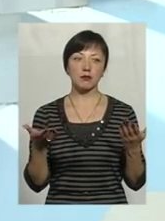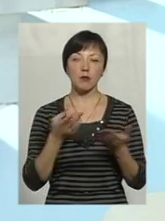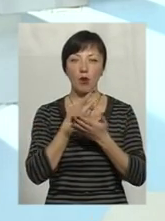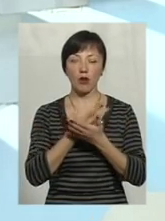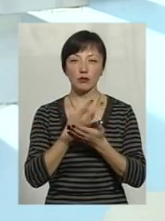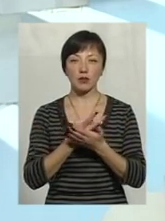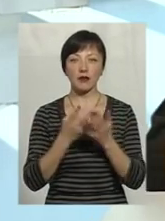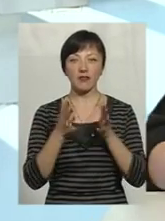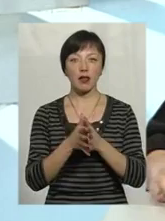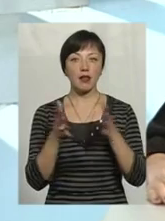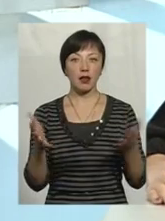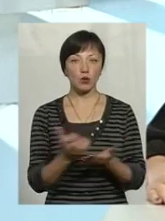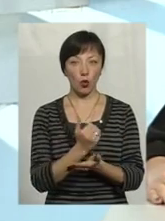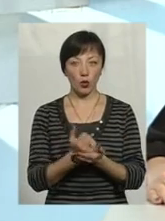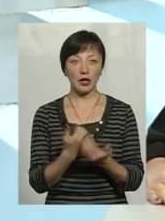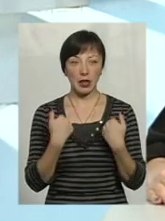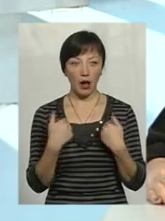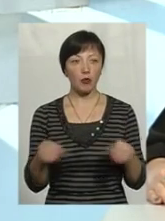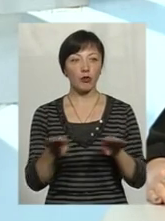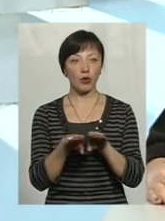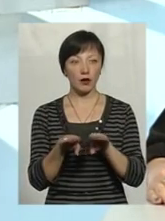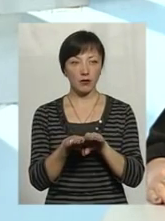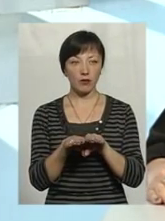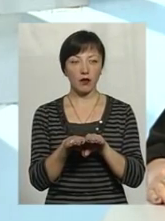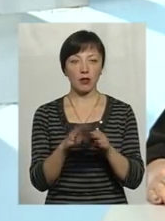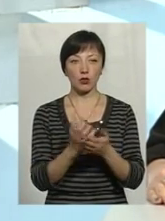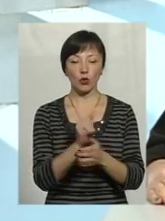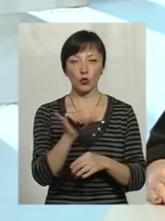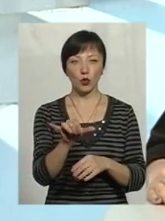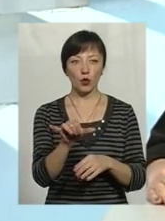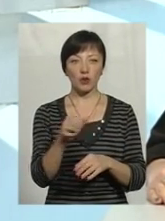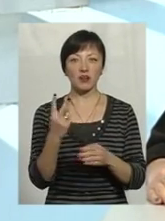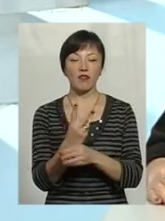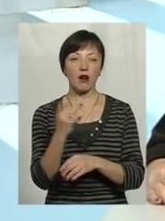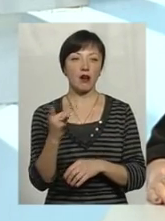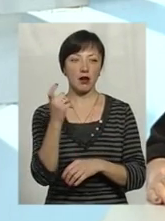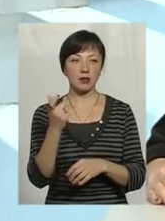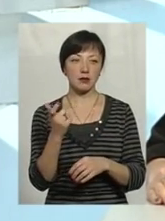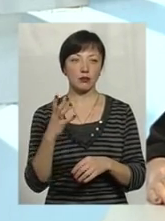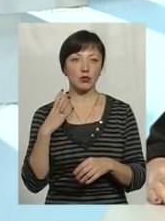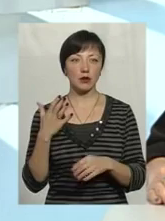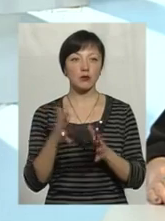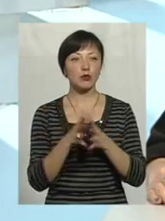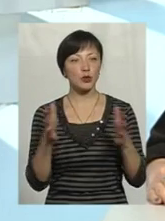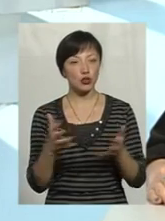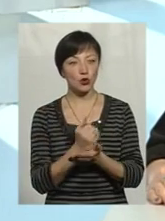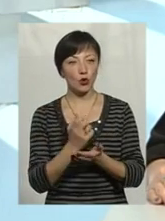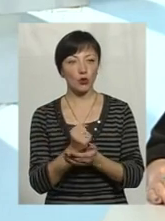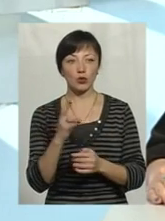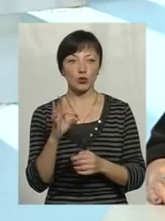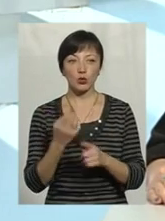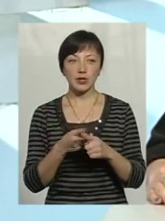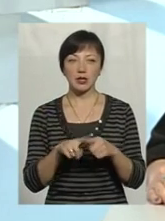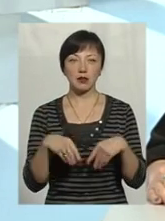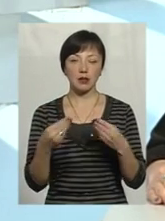великі доходи. Тобто, якщо я порівнювала його доходи, ну, в нього десь у два рази були більші доходи, але це не